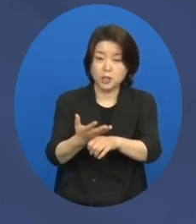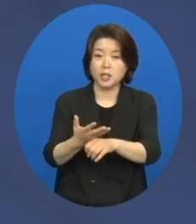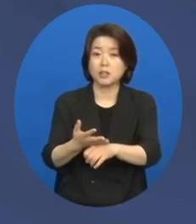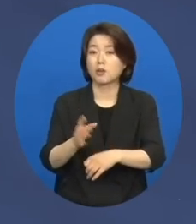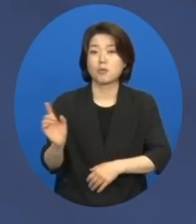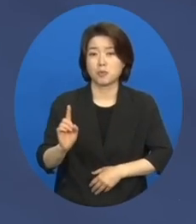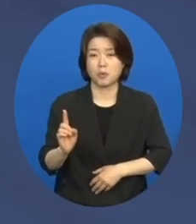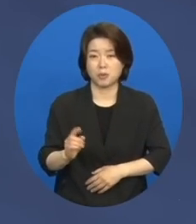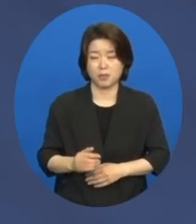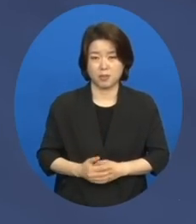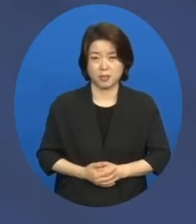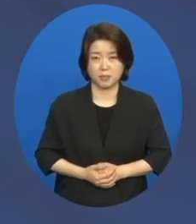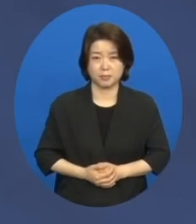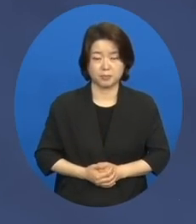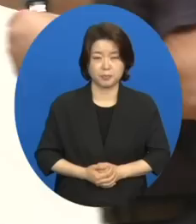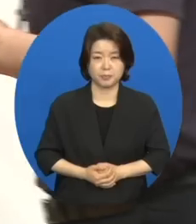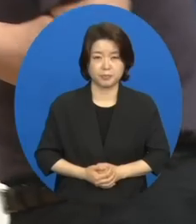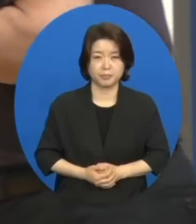뭐냐? 우리 그